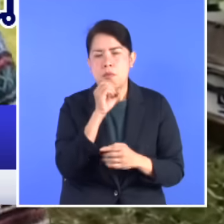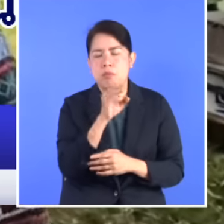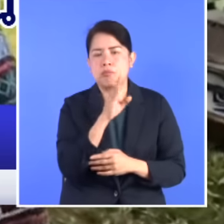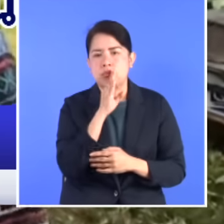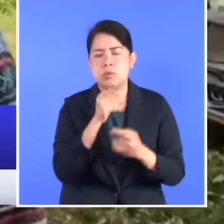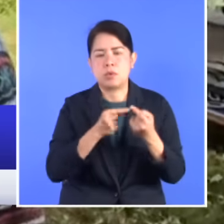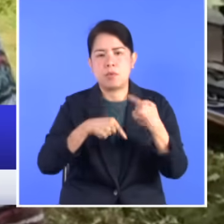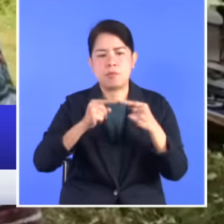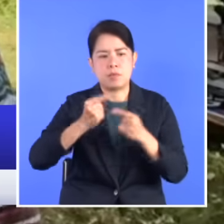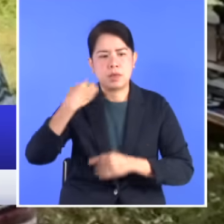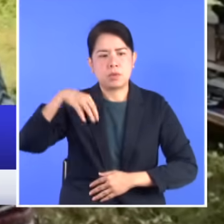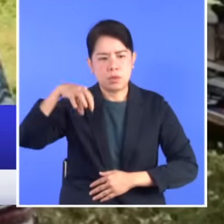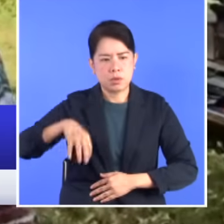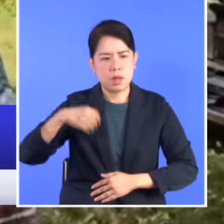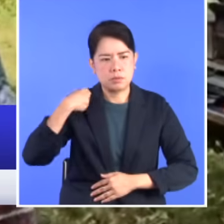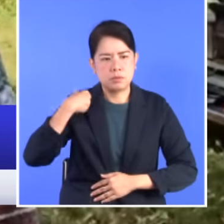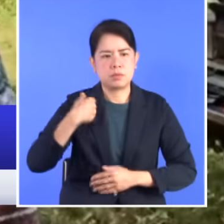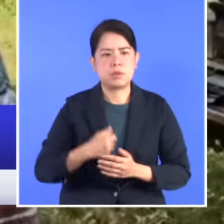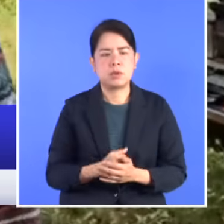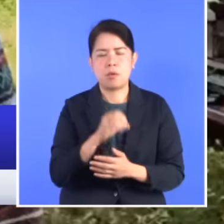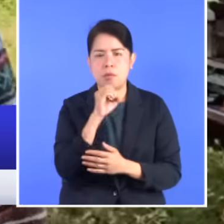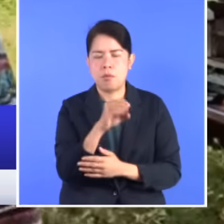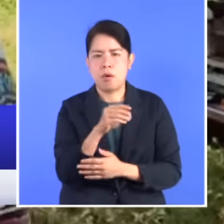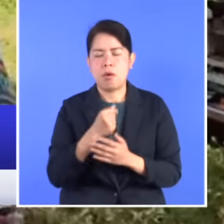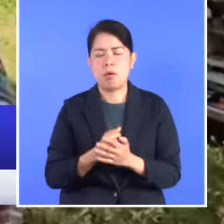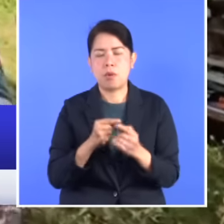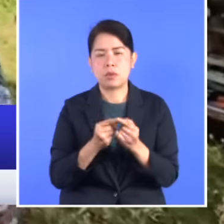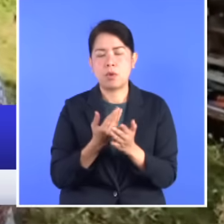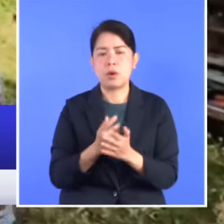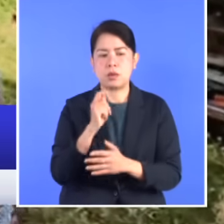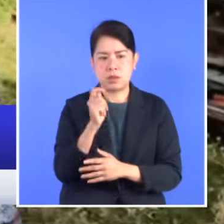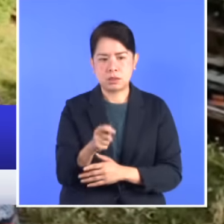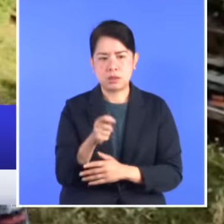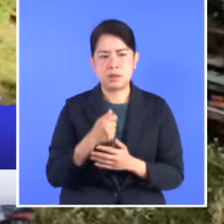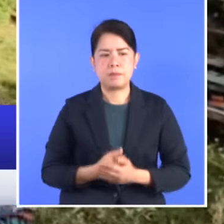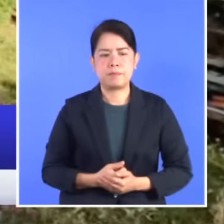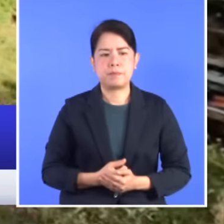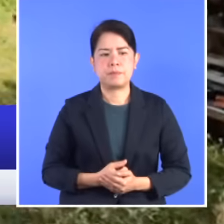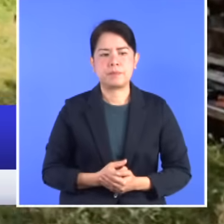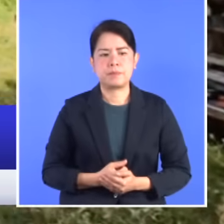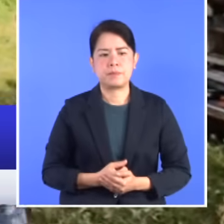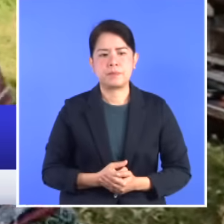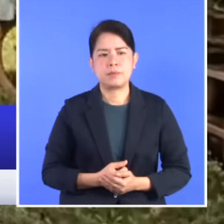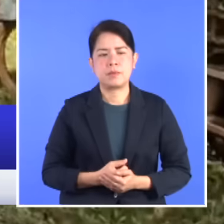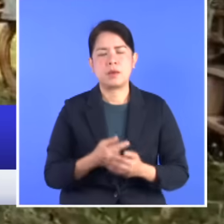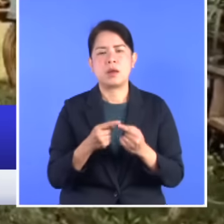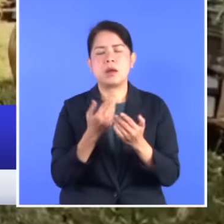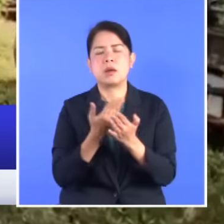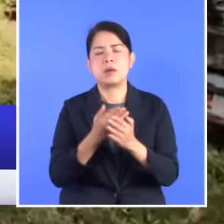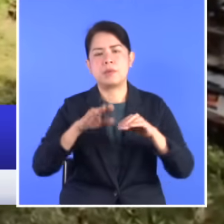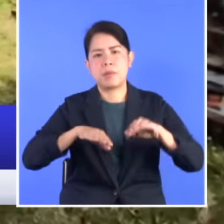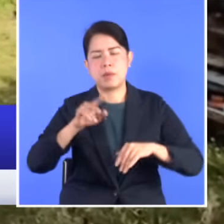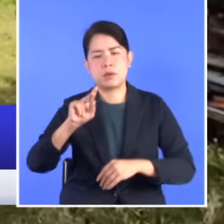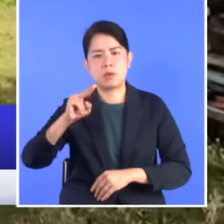ภายในมือนั้นเพิ่นเลยย้ำมาแล้วเพิ่นเลยมาจ่ายเหมือนเงินประมาณเกือบ 20,000 กว่าที่กินของคนเราบ่จ่ายแล้วปล่อยกินข้